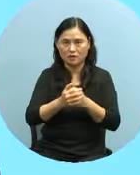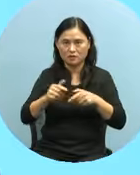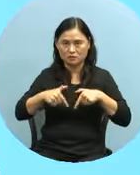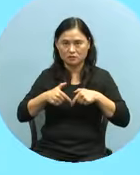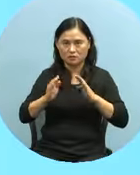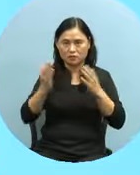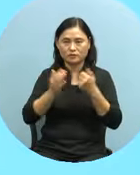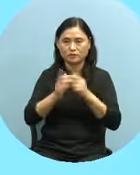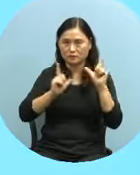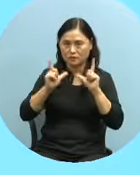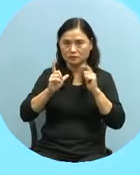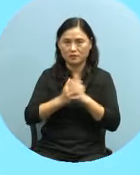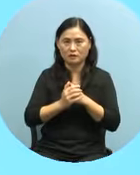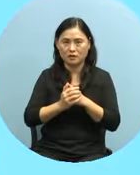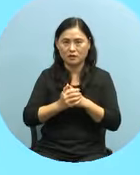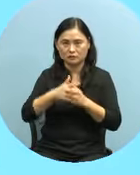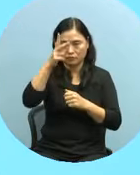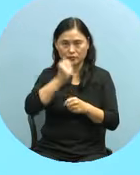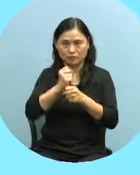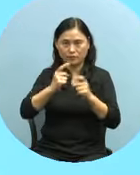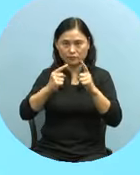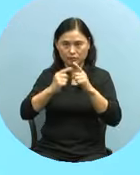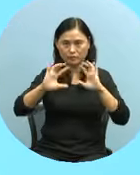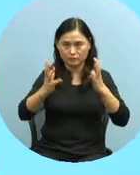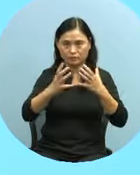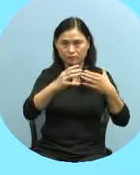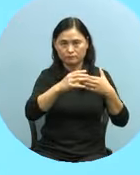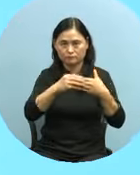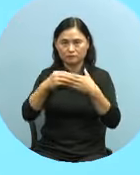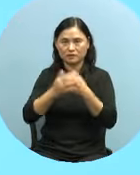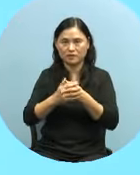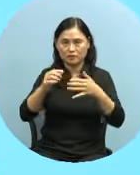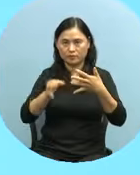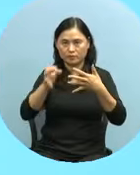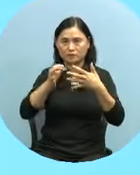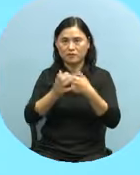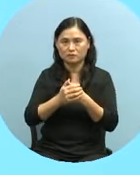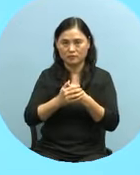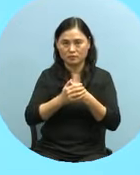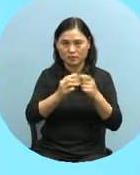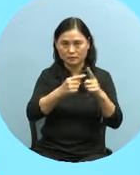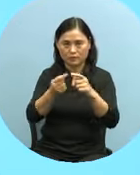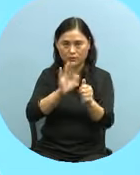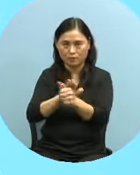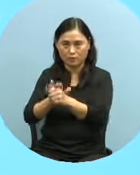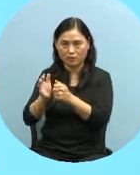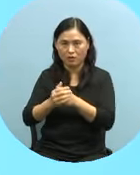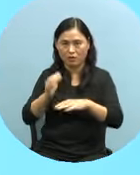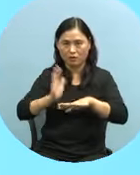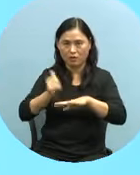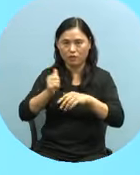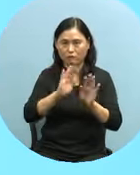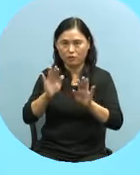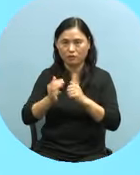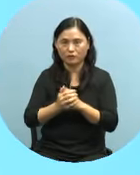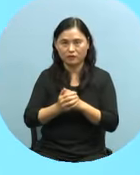本、重新出發的態度，帶領公務員隊伍與時並進，積極為市民提供優質服